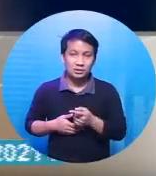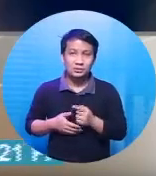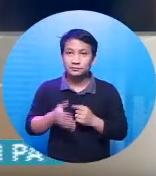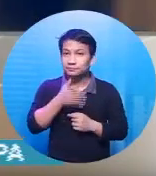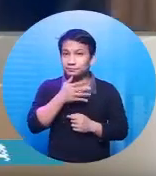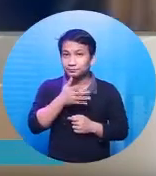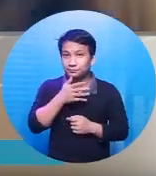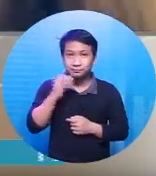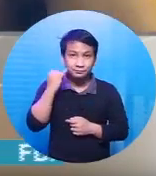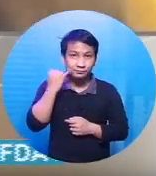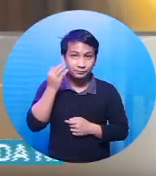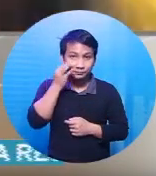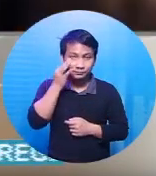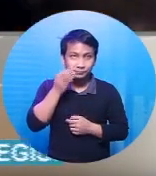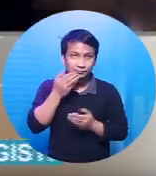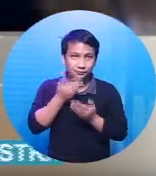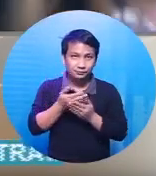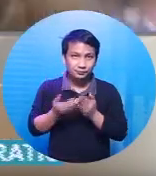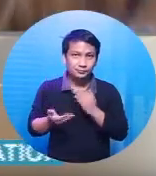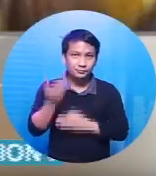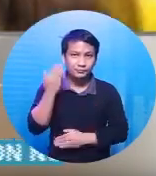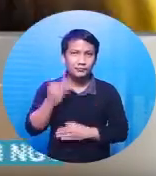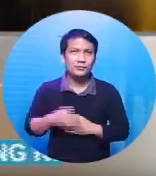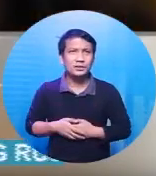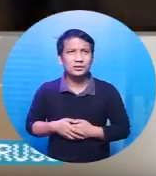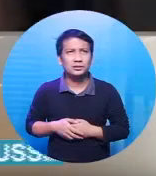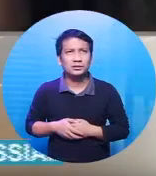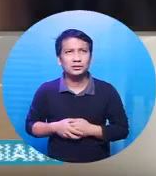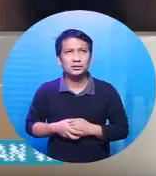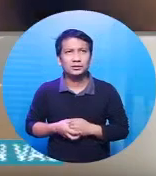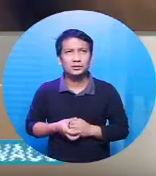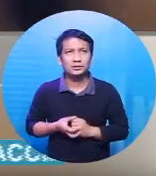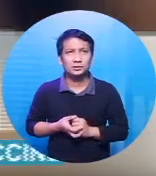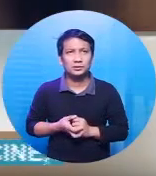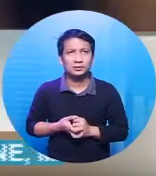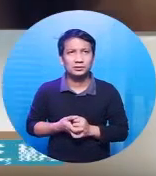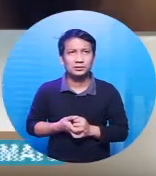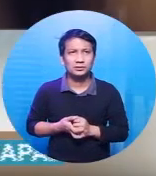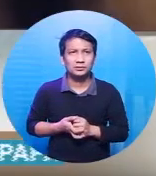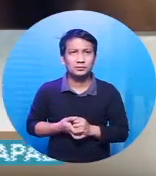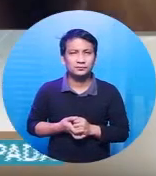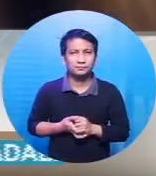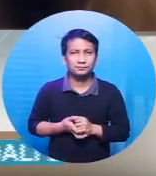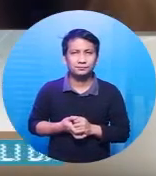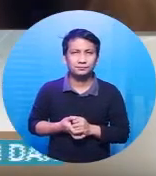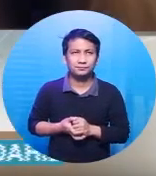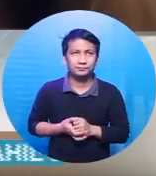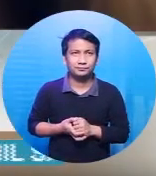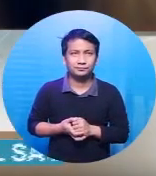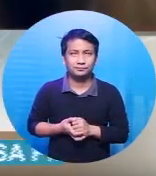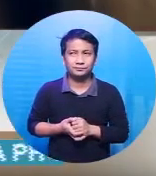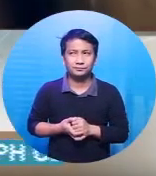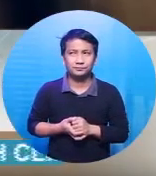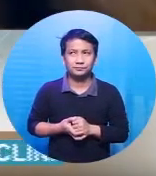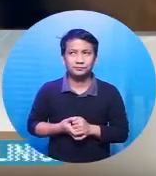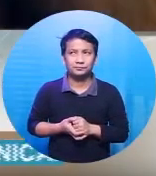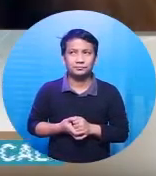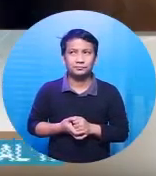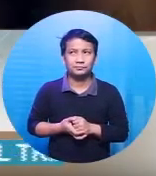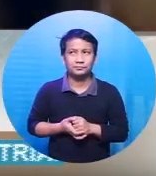Jennifer, magandang umaga. Hello po, Nanay Jennifer. Okay. Nandiyan ba si Nanay Jennifer,